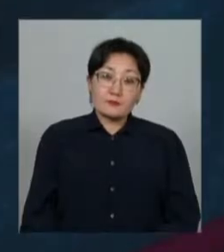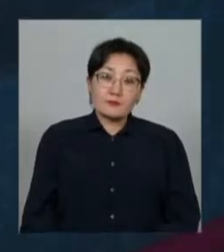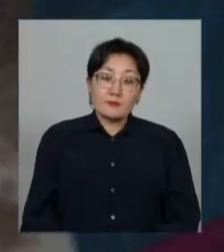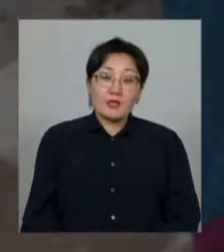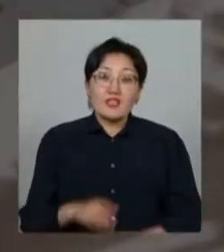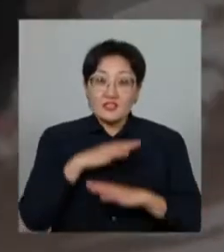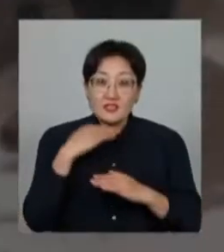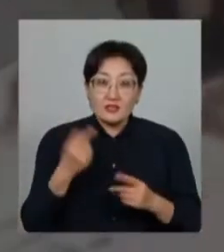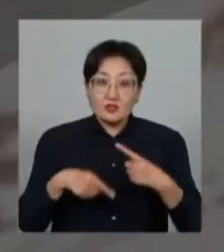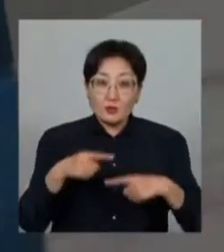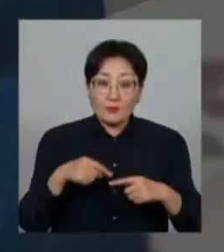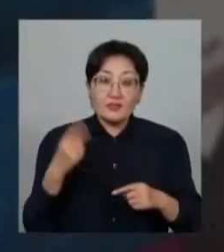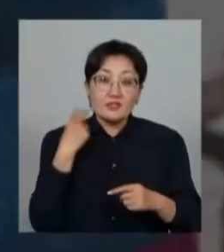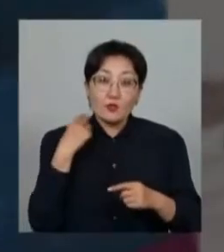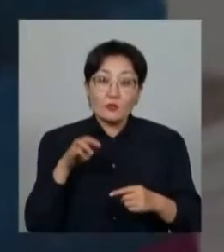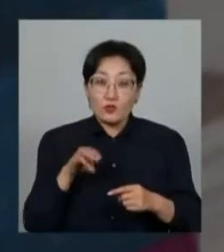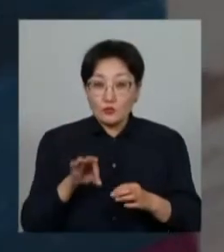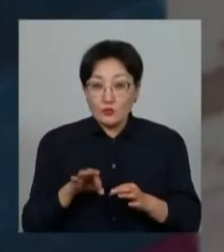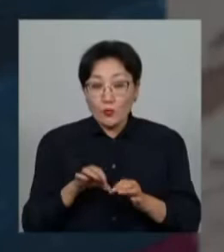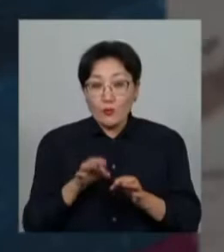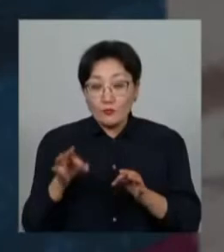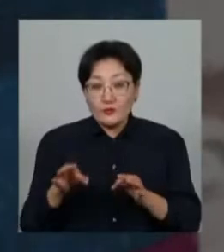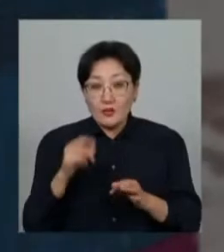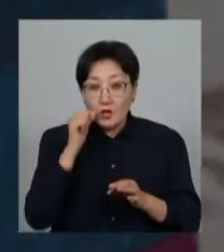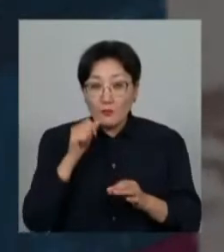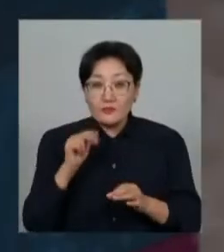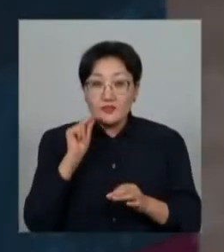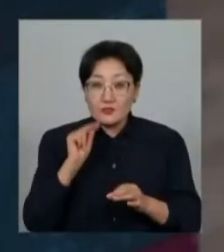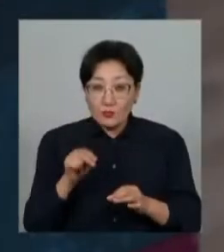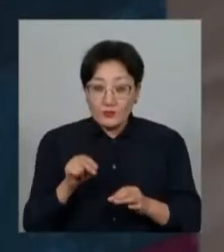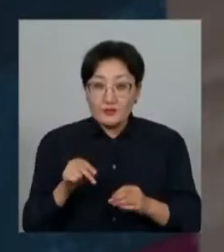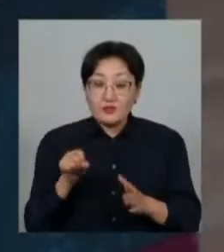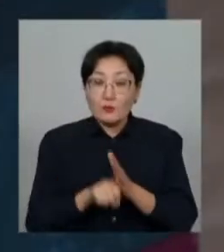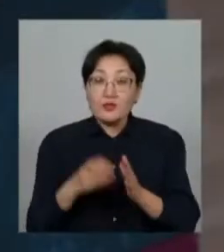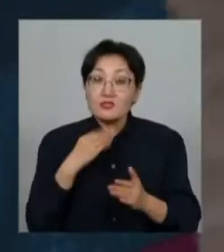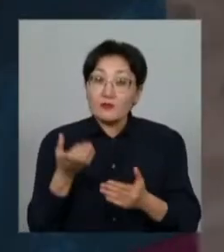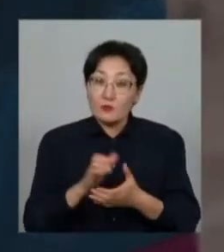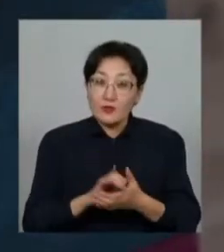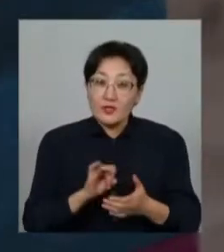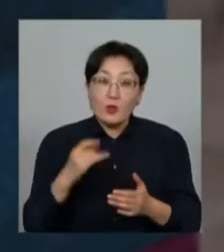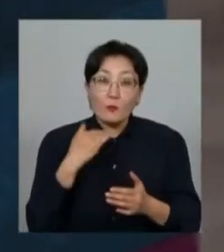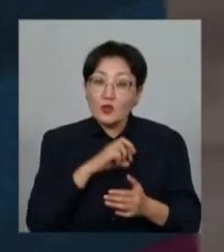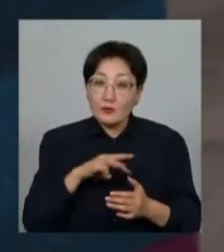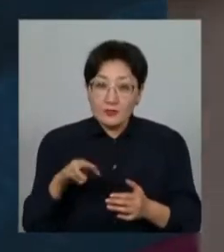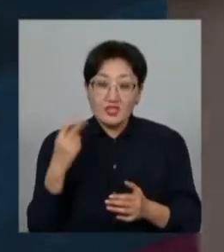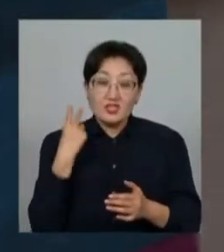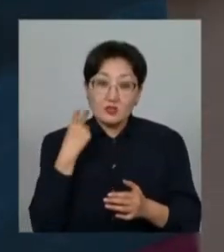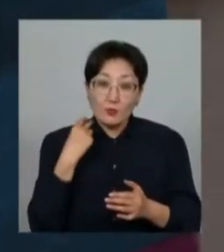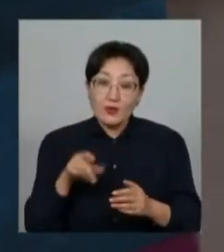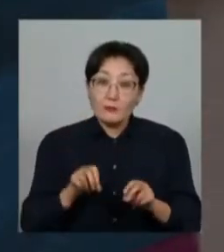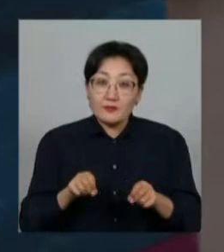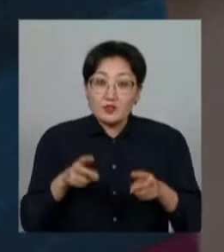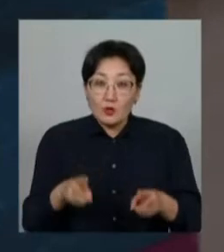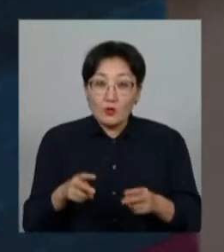Не хотел возвращать долг. В Туркестанской области мужчина подозревается в убийстве своего знакомого из-за многомиллионного займа.